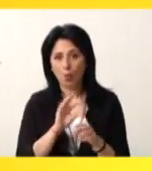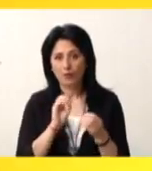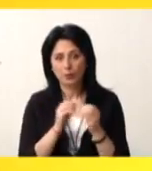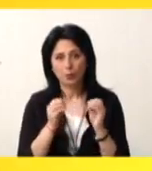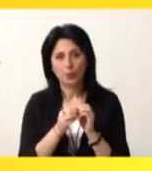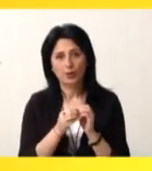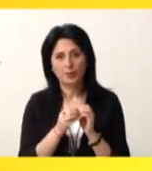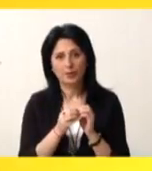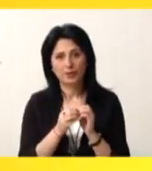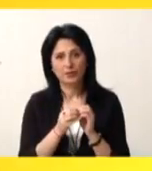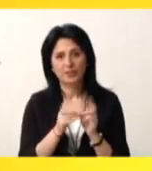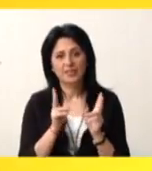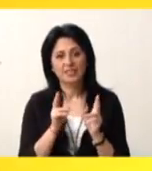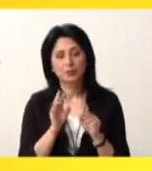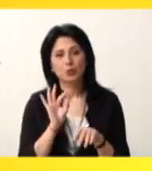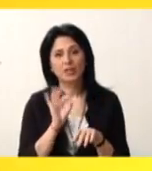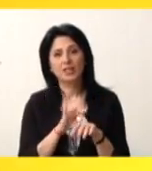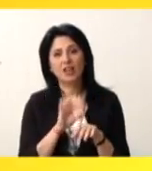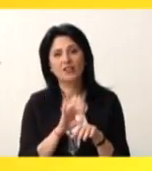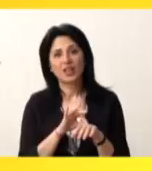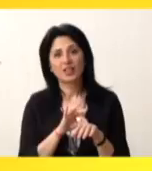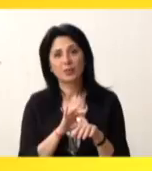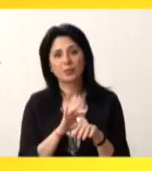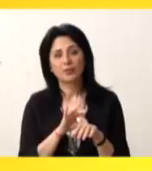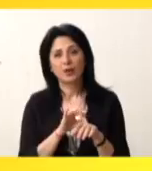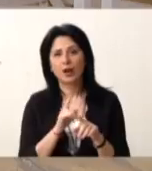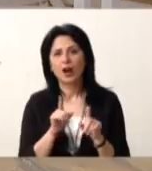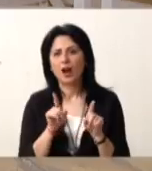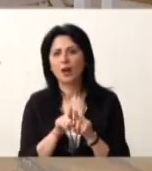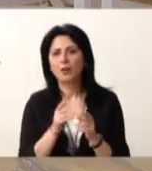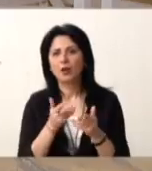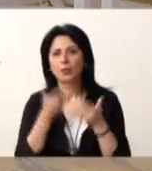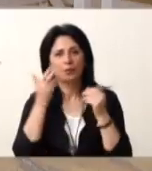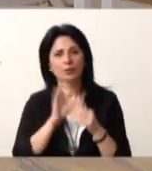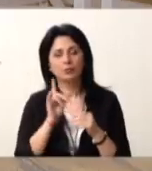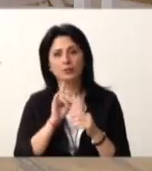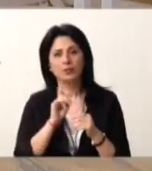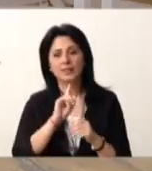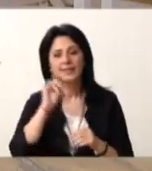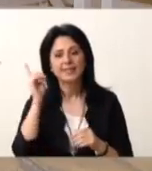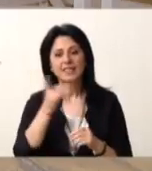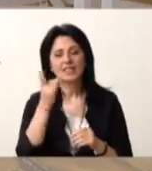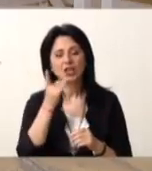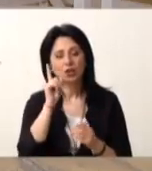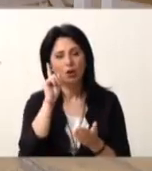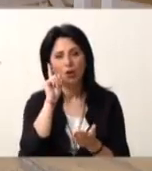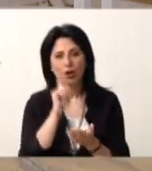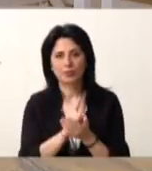პრობლემას, სიმსივნური დაავადება ფლათ ისე მარტივიც არ არის. სასურველია წელიწადში ერთხელ